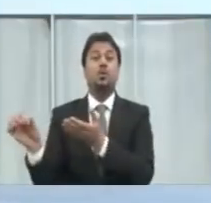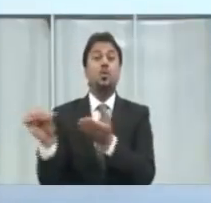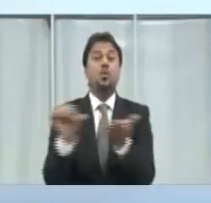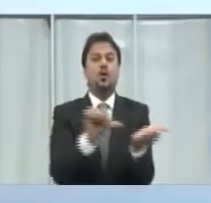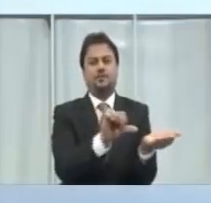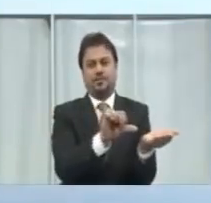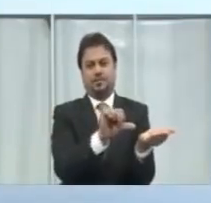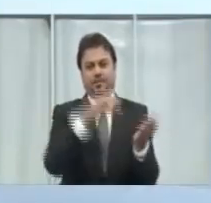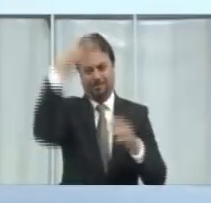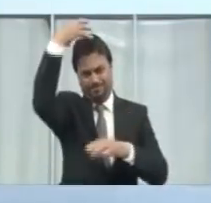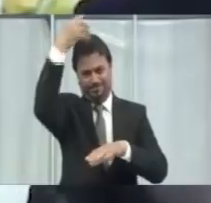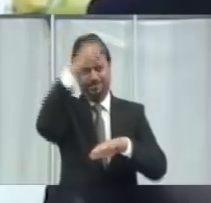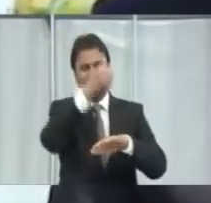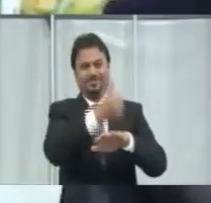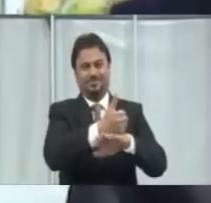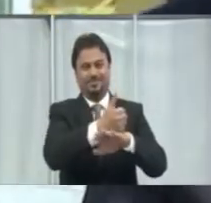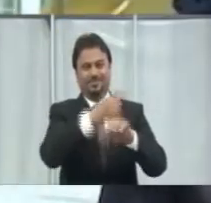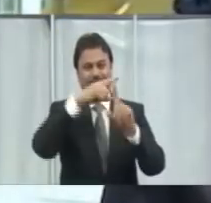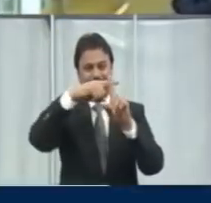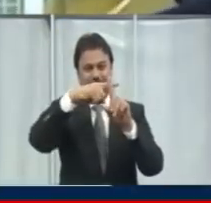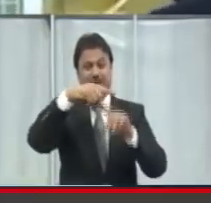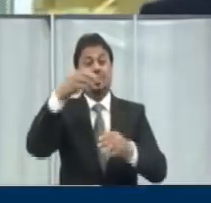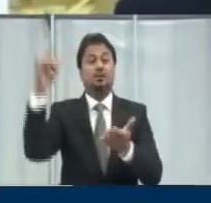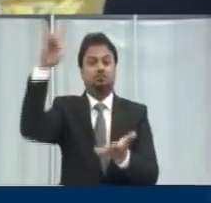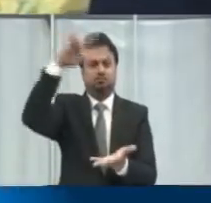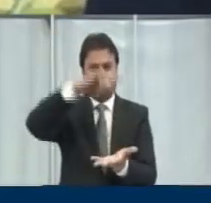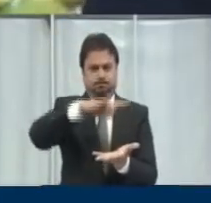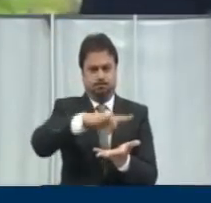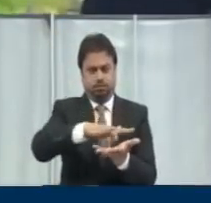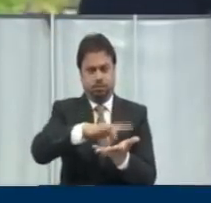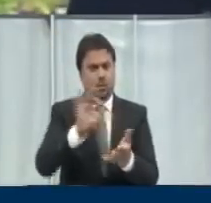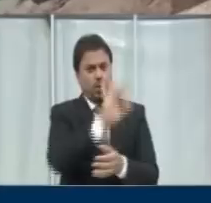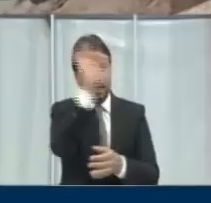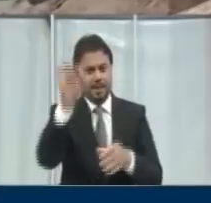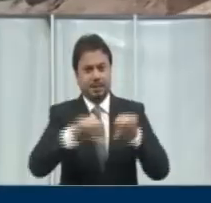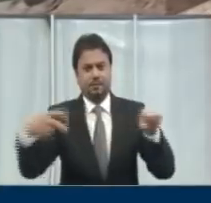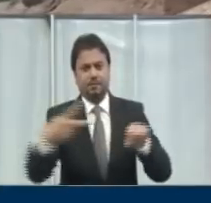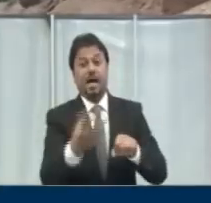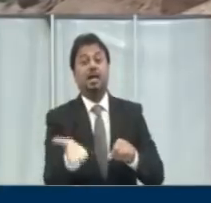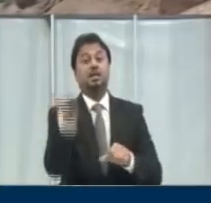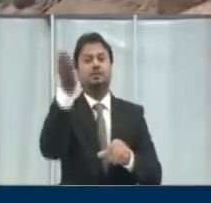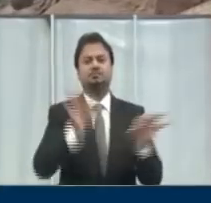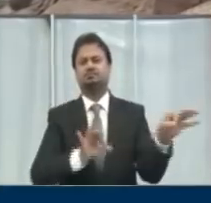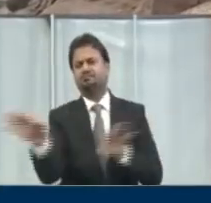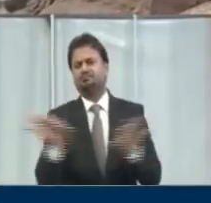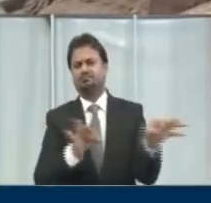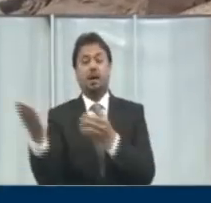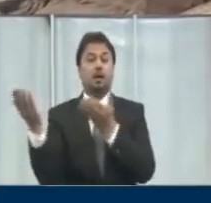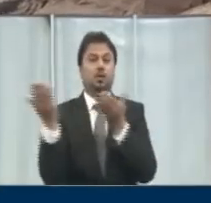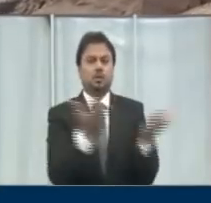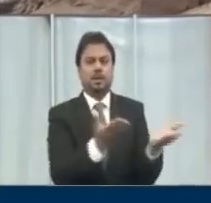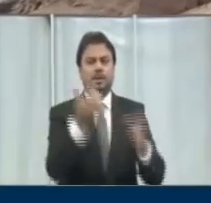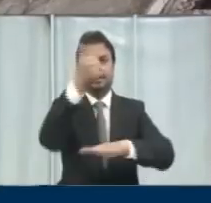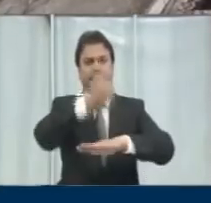وأخيرا، وفد الفاتيكان يصل إلى النجف الأشرف، واستمرار الاستعدادات لزيارة البابا.